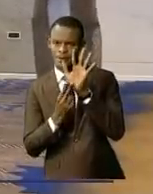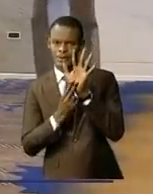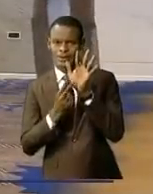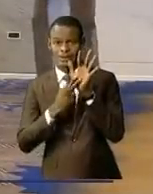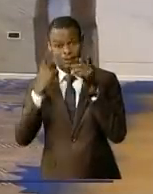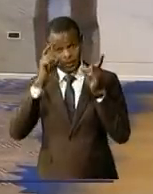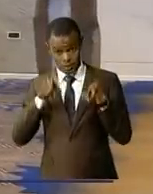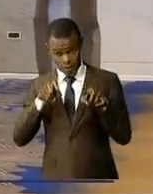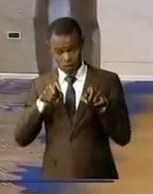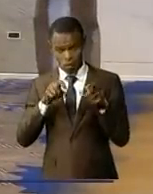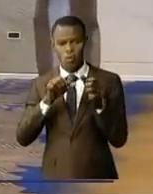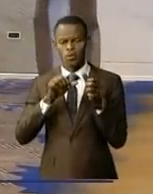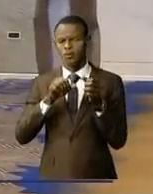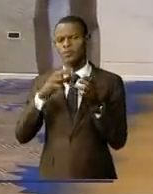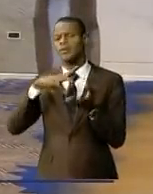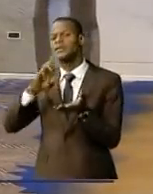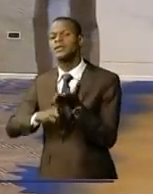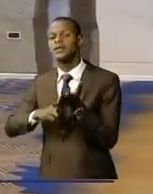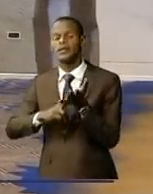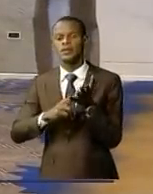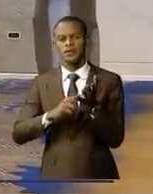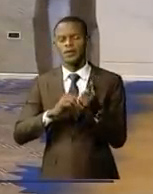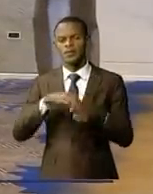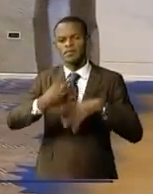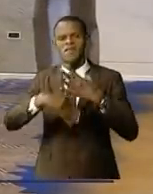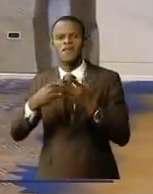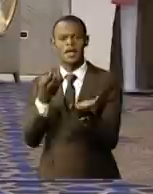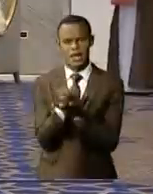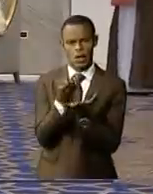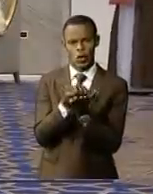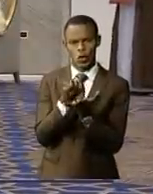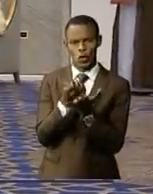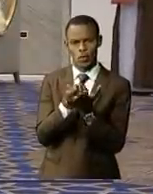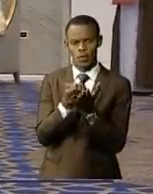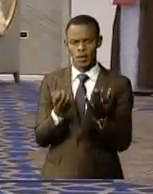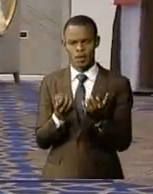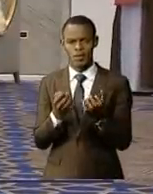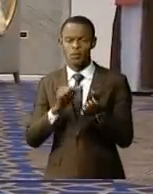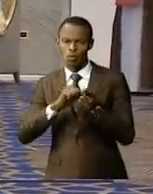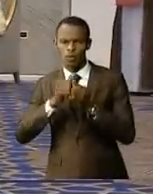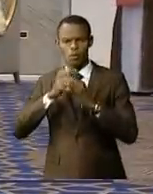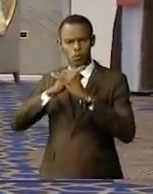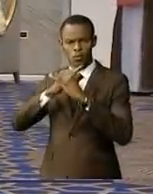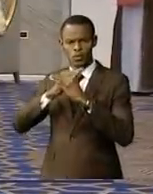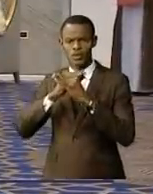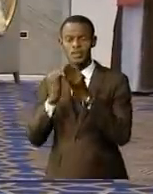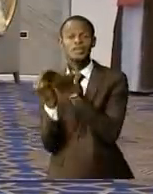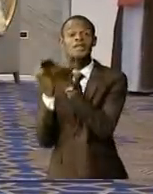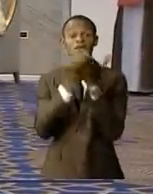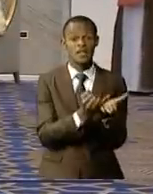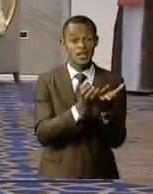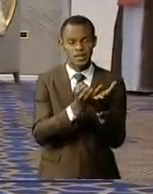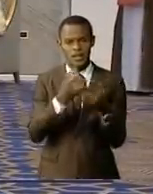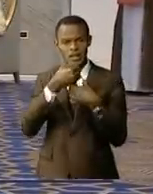secteurs économiques, la non-double imposition, la coopération douanière, la protection des investissements, la création d'une